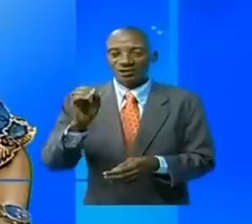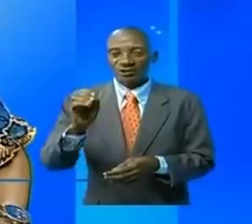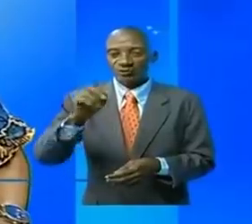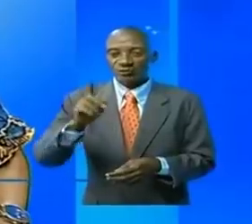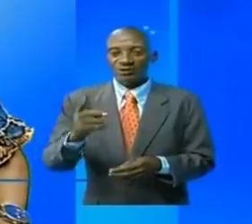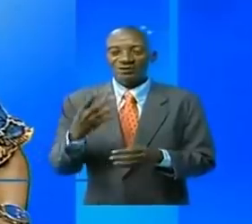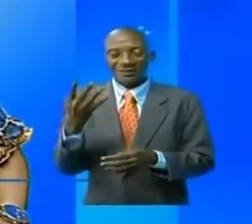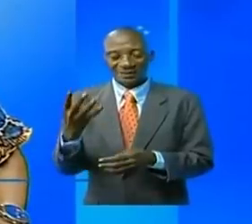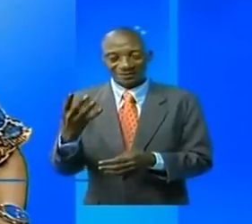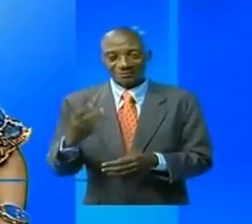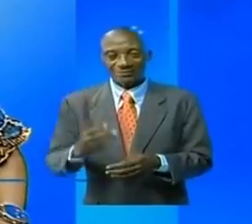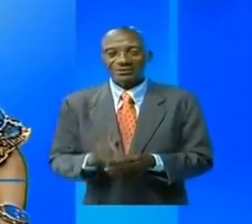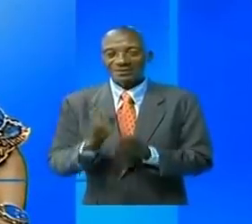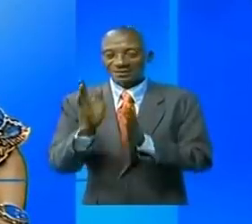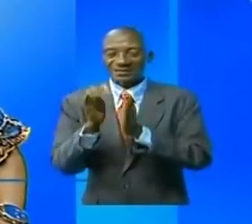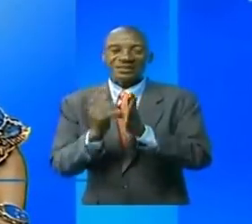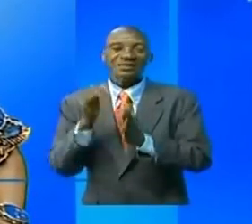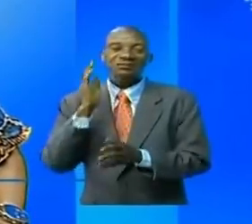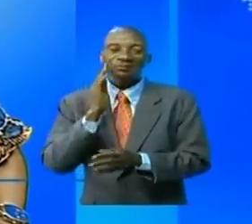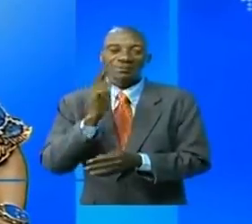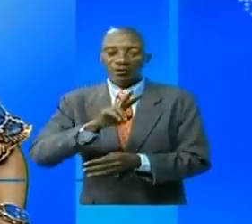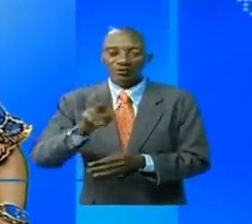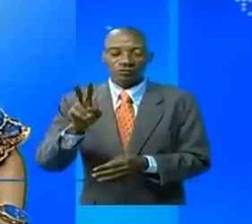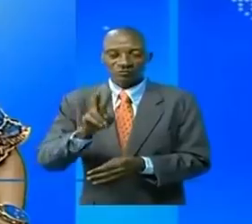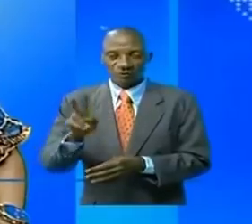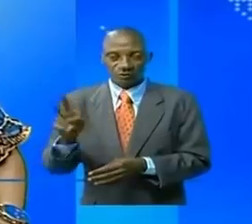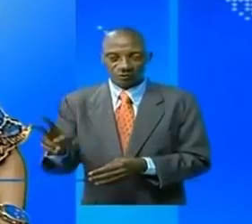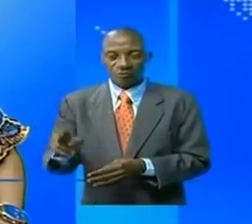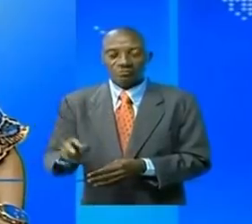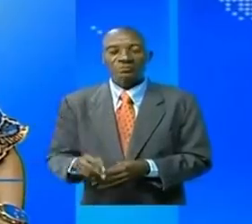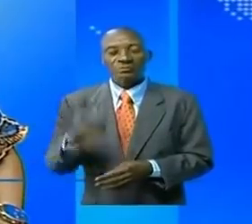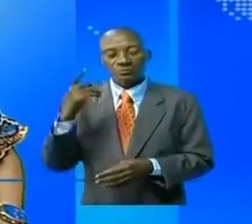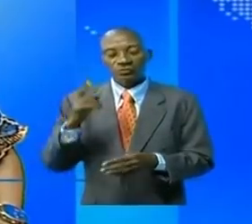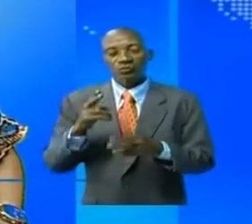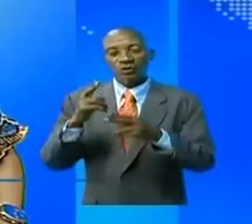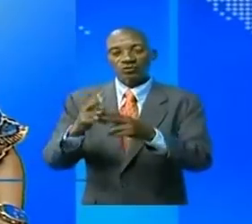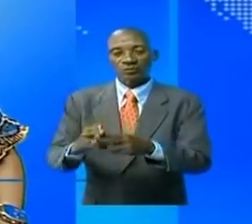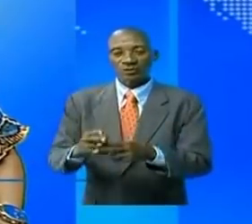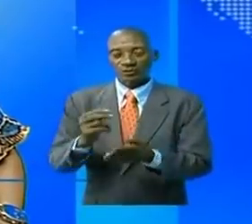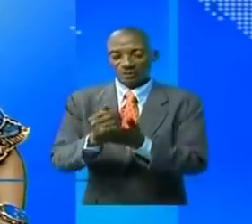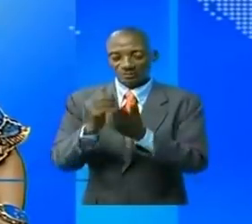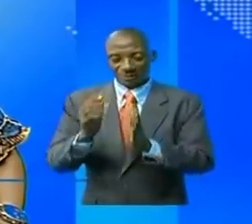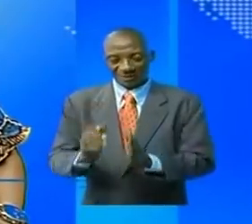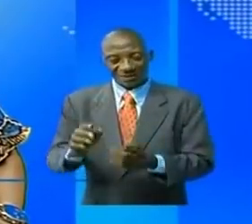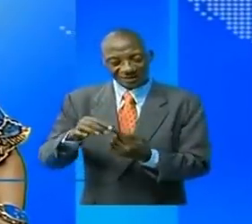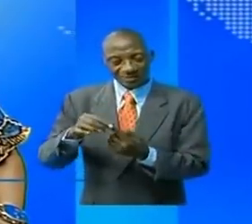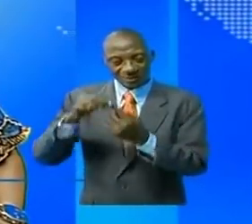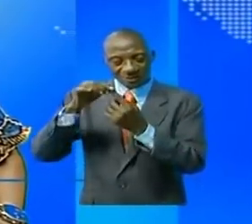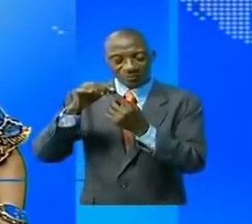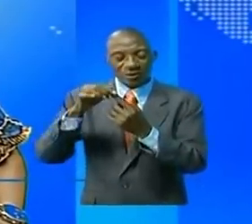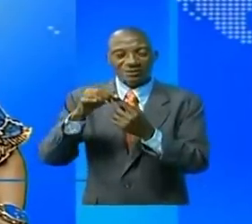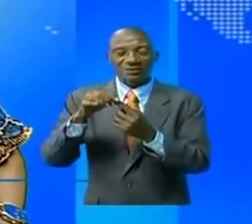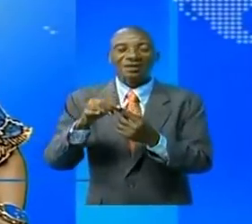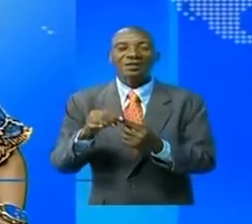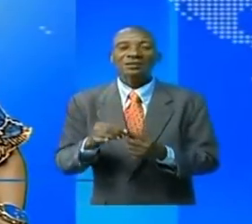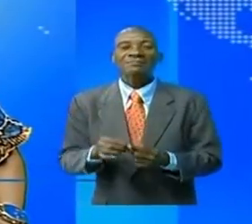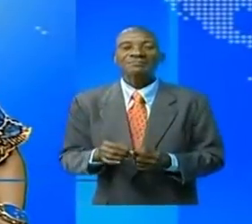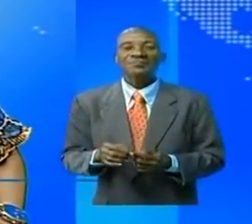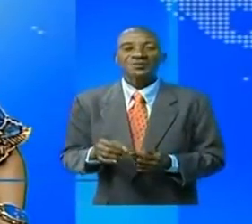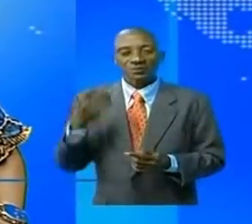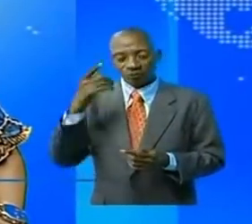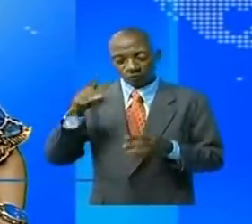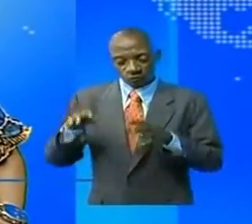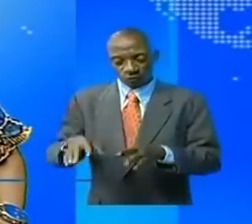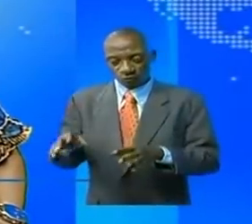22-034 du 16 mai 2022 portant nomination d'un ambassadeur extraordinaire et plénipotentiaire de la